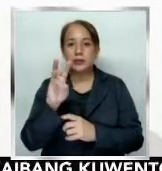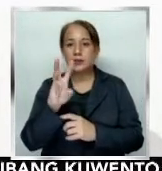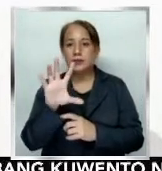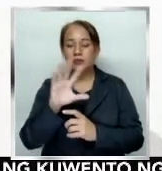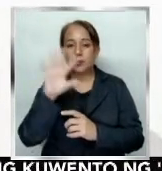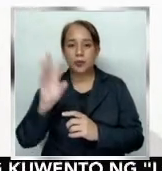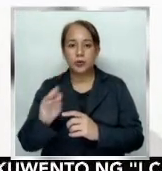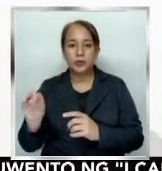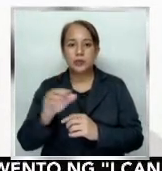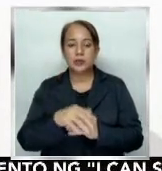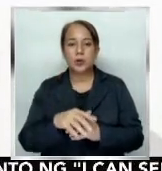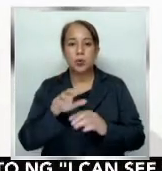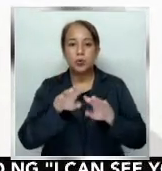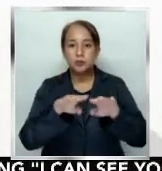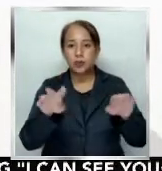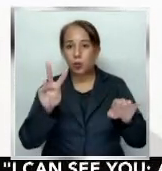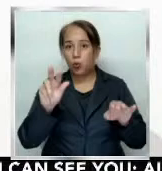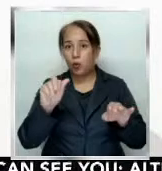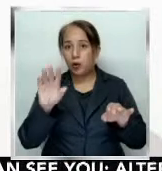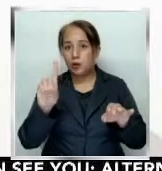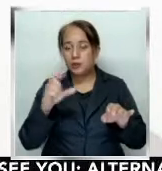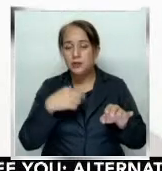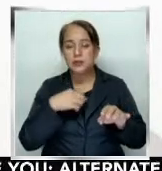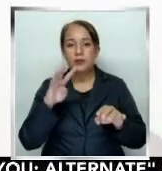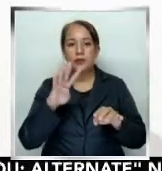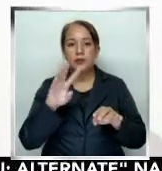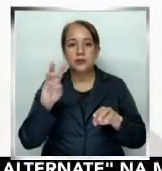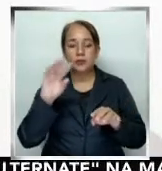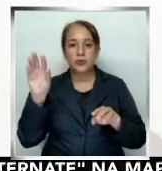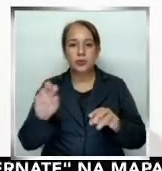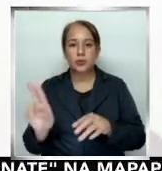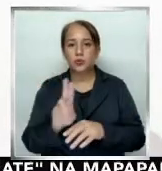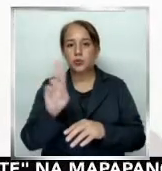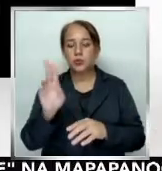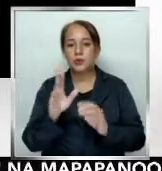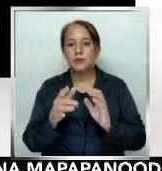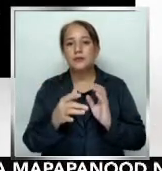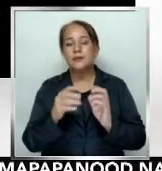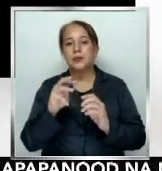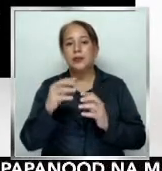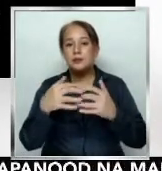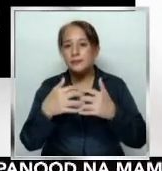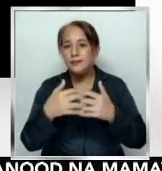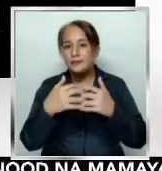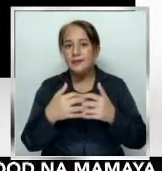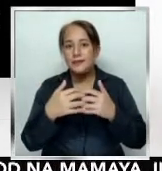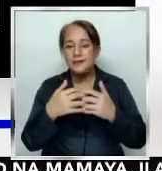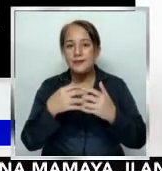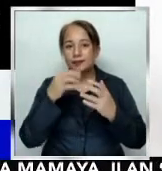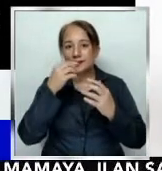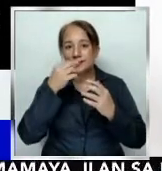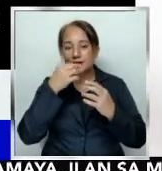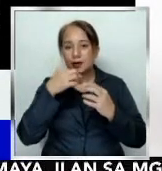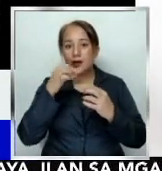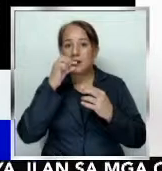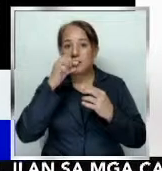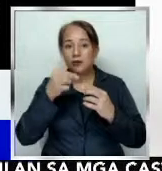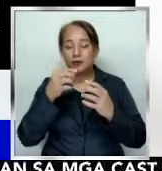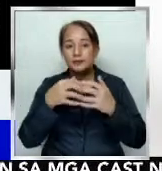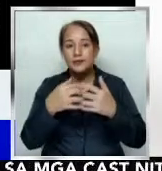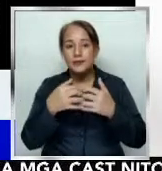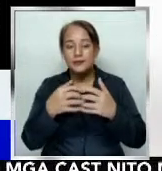ward beds, at 26% ang utilization ng mechanical ventilators. Marami magsasabi, bakit pati mga walang